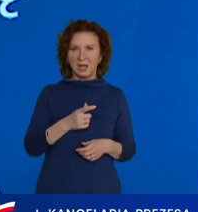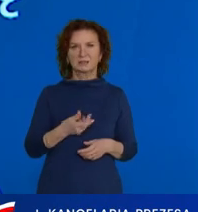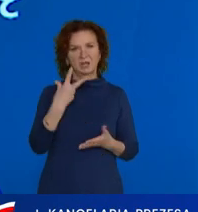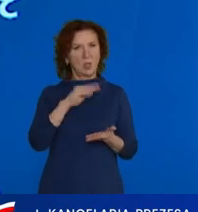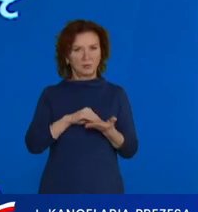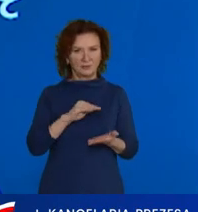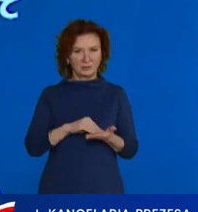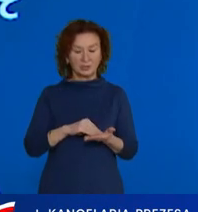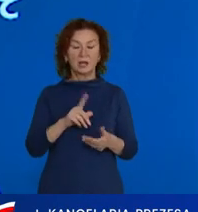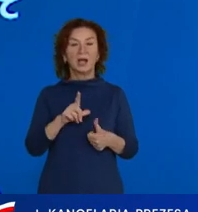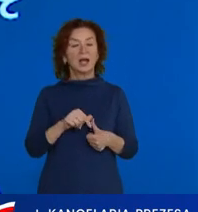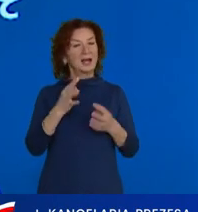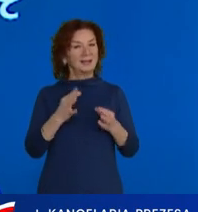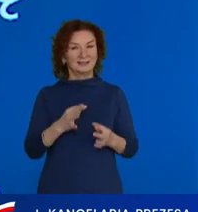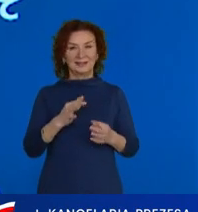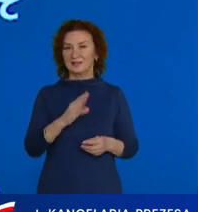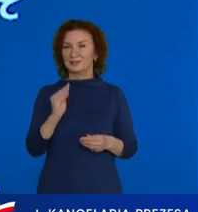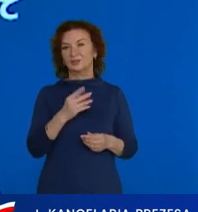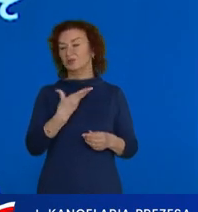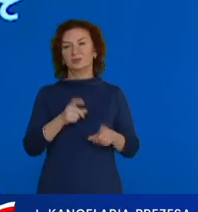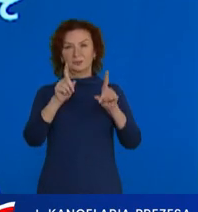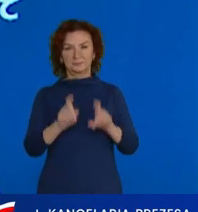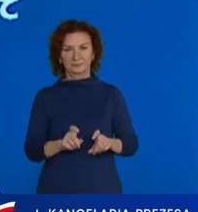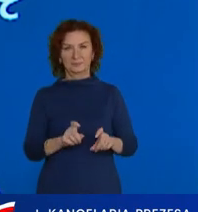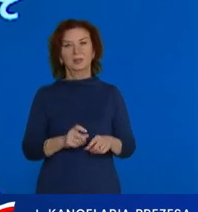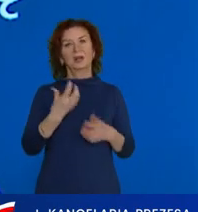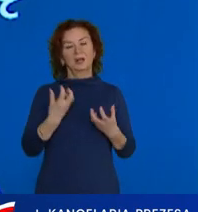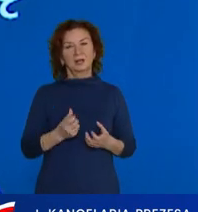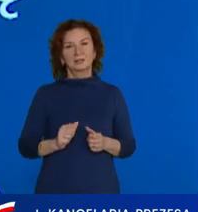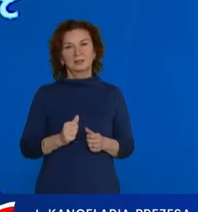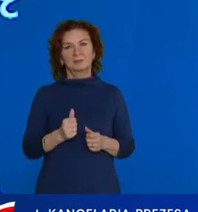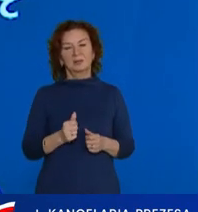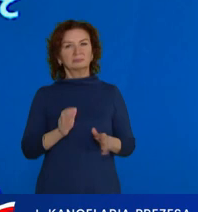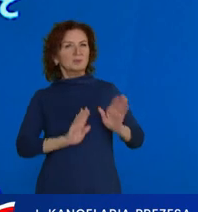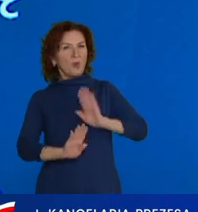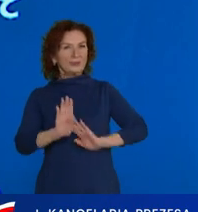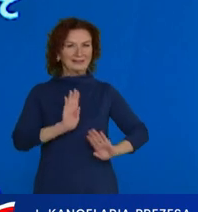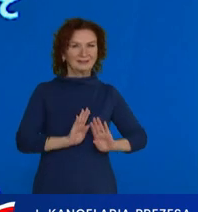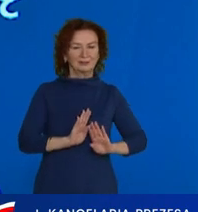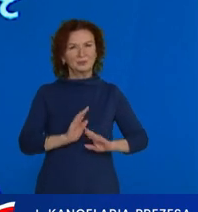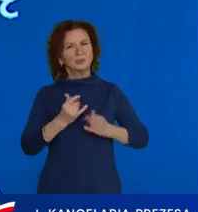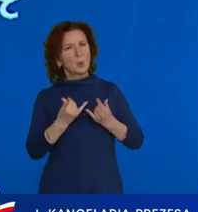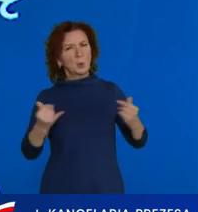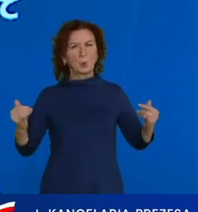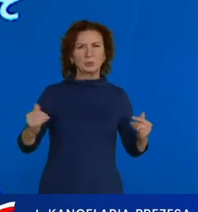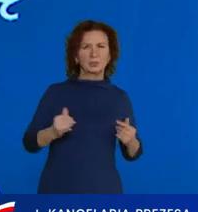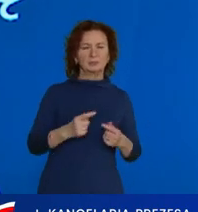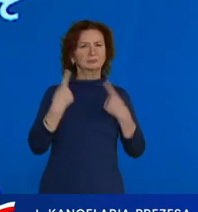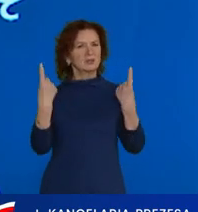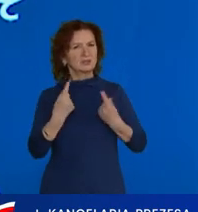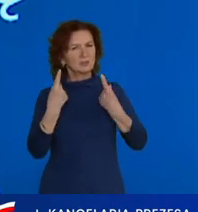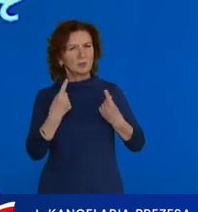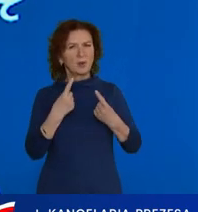na razie go jeszcze nie będziemy wcielać w życie, bo chcemy też uniknąć, trzeba to powiedzieć wprost, różnych nadużyć, które mogłyby